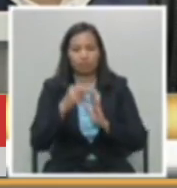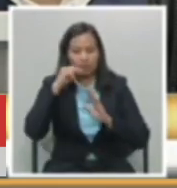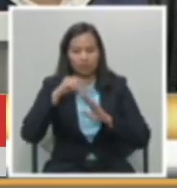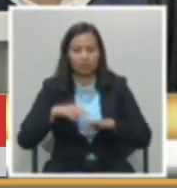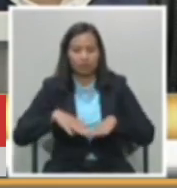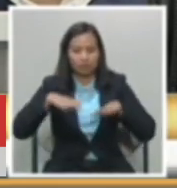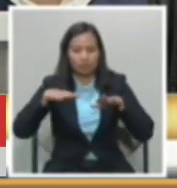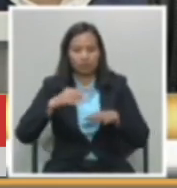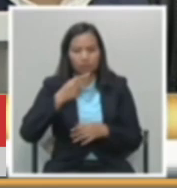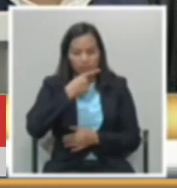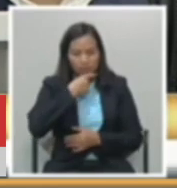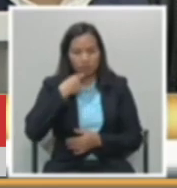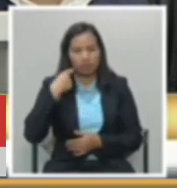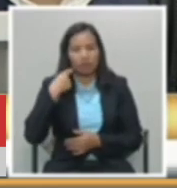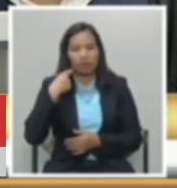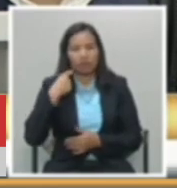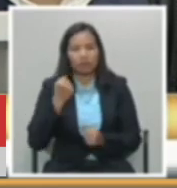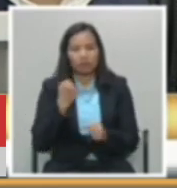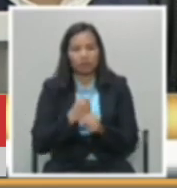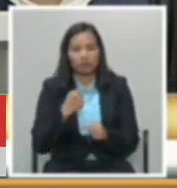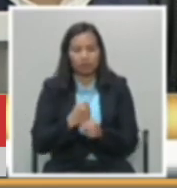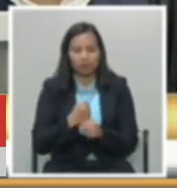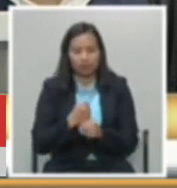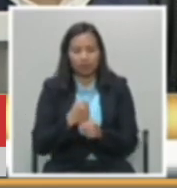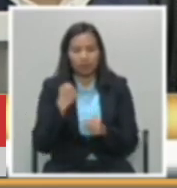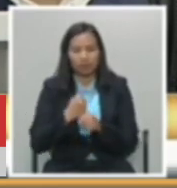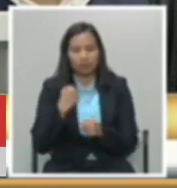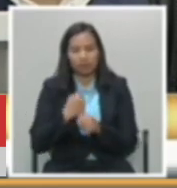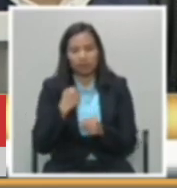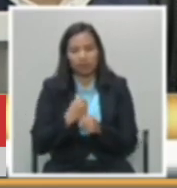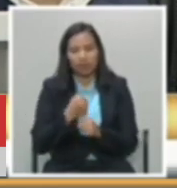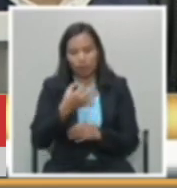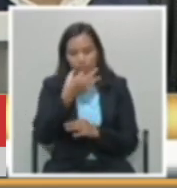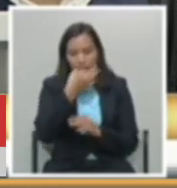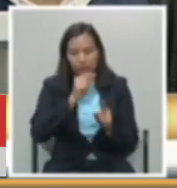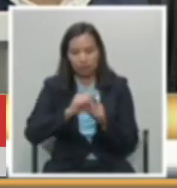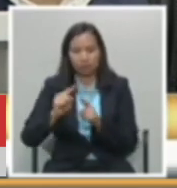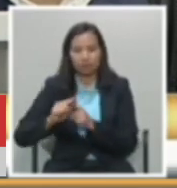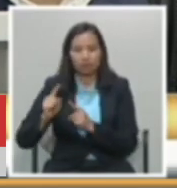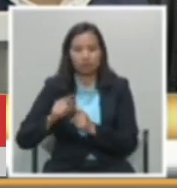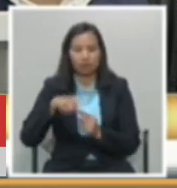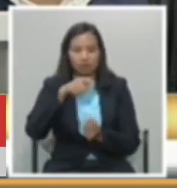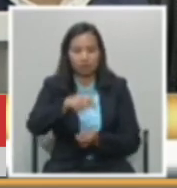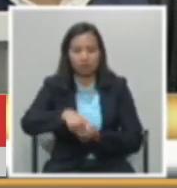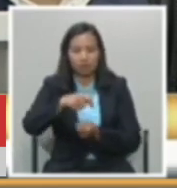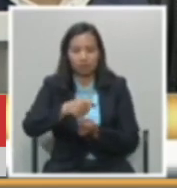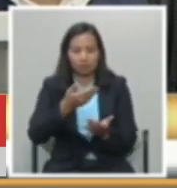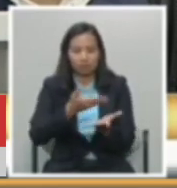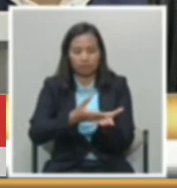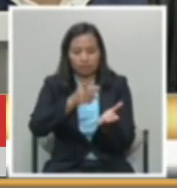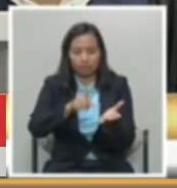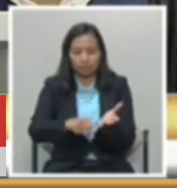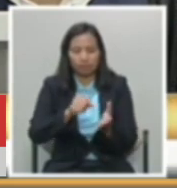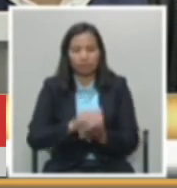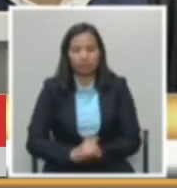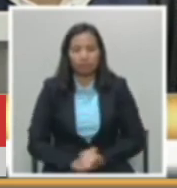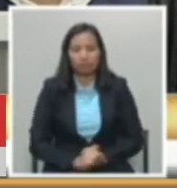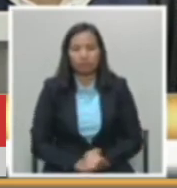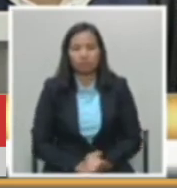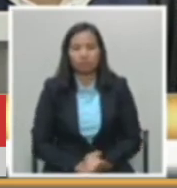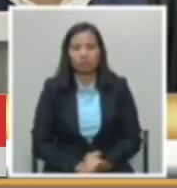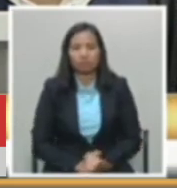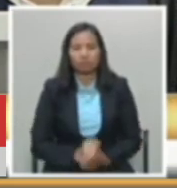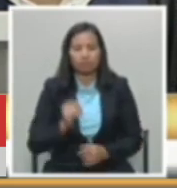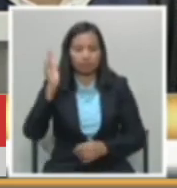ก็แล้งการทำมาหากินไม่ต้องพูดถึงเลยค่ะพืชผลทางการเกษตรตกต่ำเพราะนั้นส